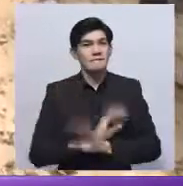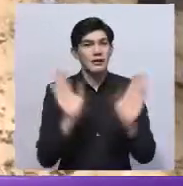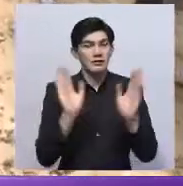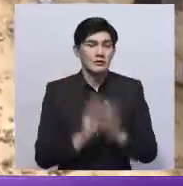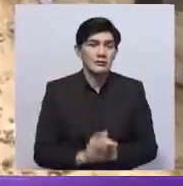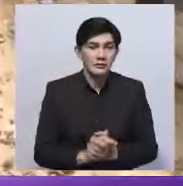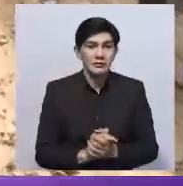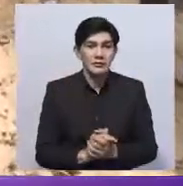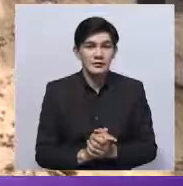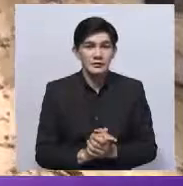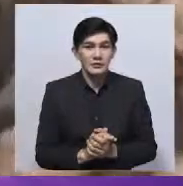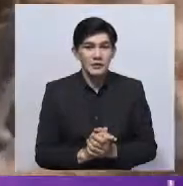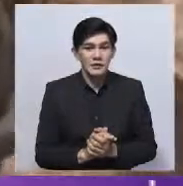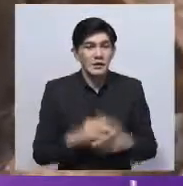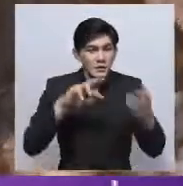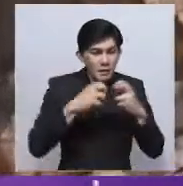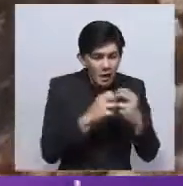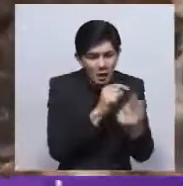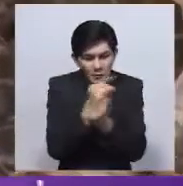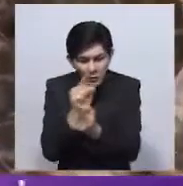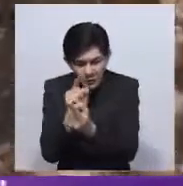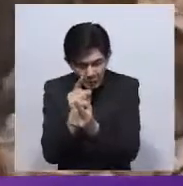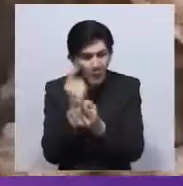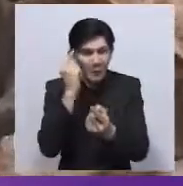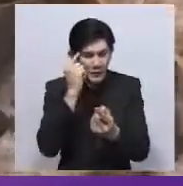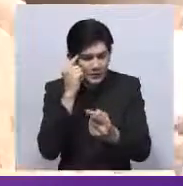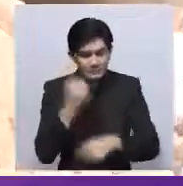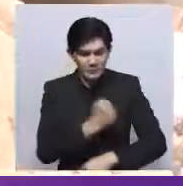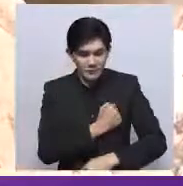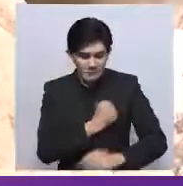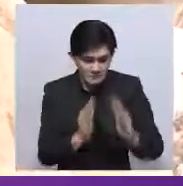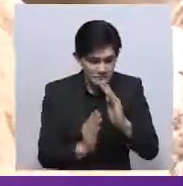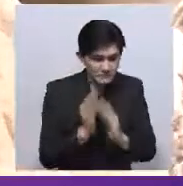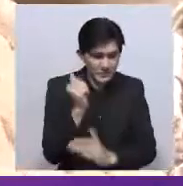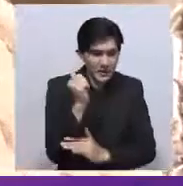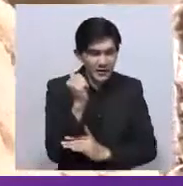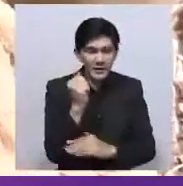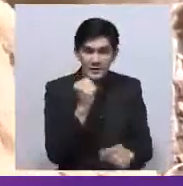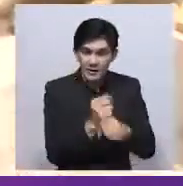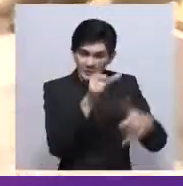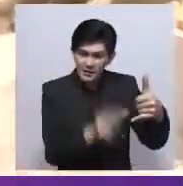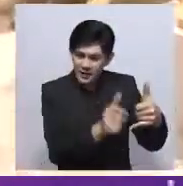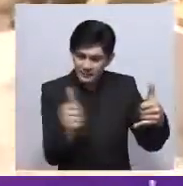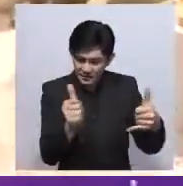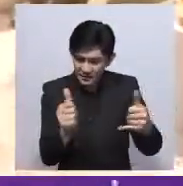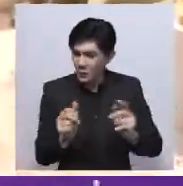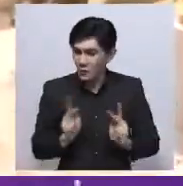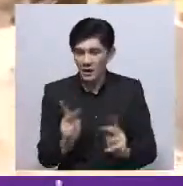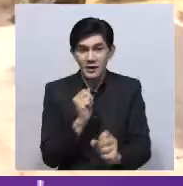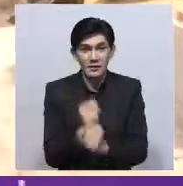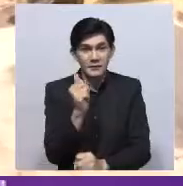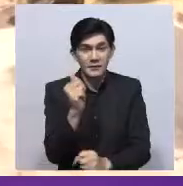านยามตกน้ำไม่ไหลแม้ตกไปย่อมจะทนผ่านมีความดีเท่านั้นแปลกว่าเสมอเ